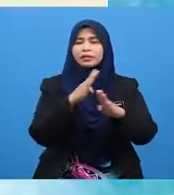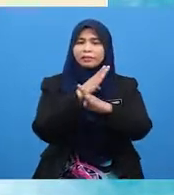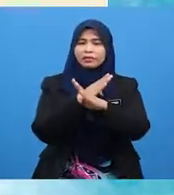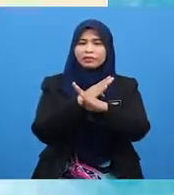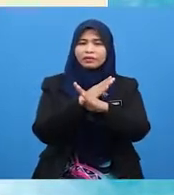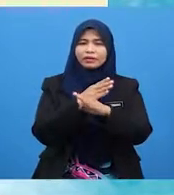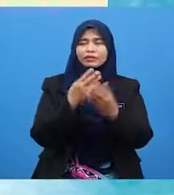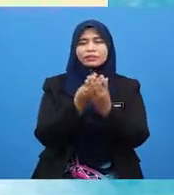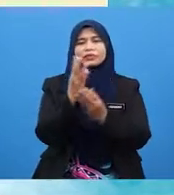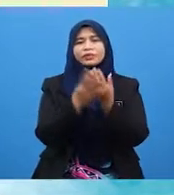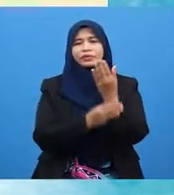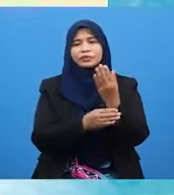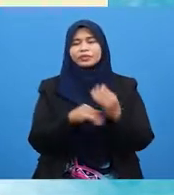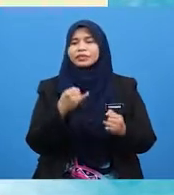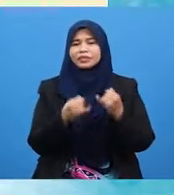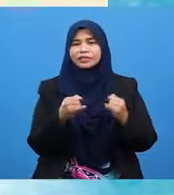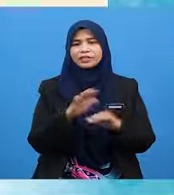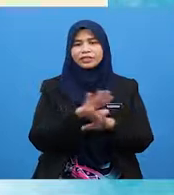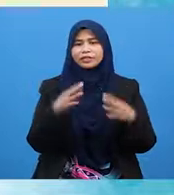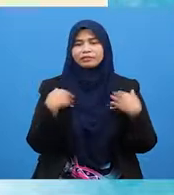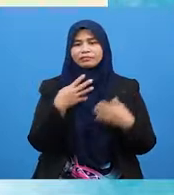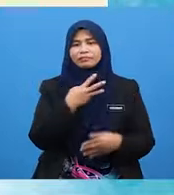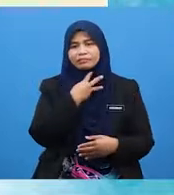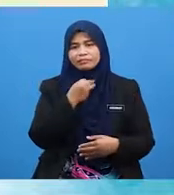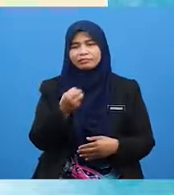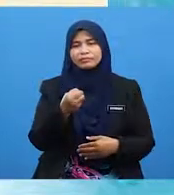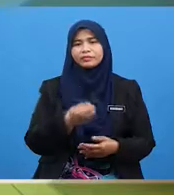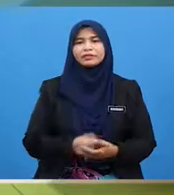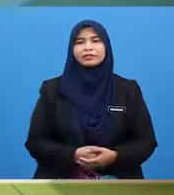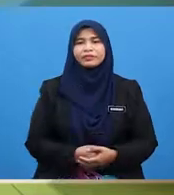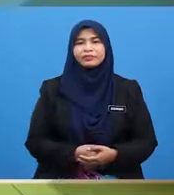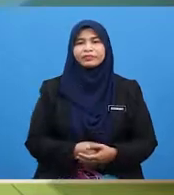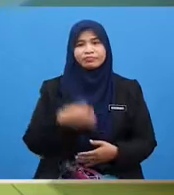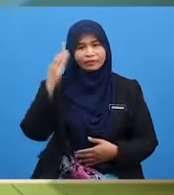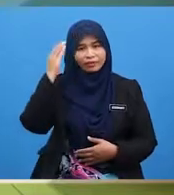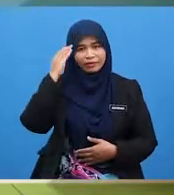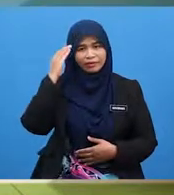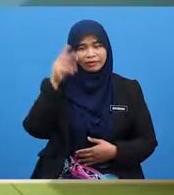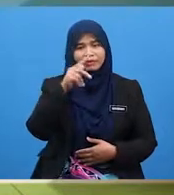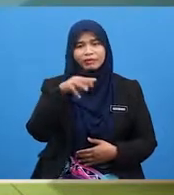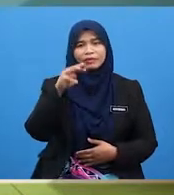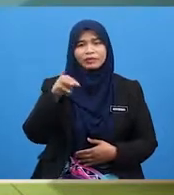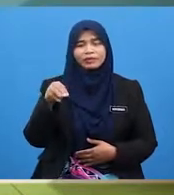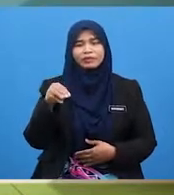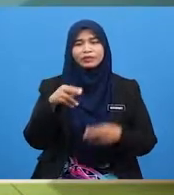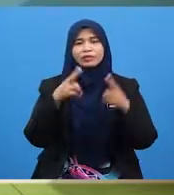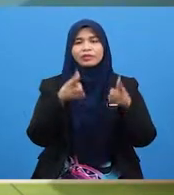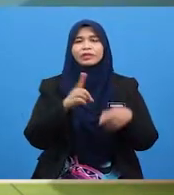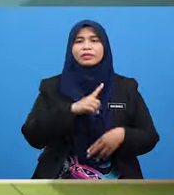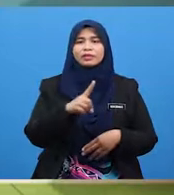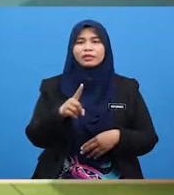membatalkan wuduk jika tidak disertai dengan syahwat. Tahukah murid-murid, umat Islam di